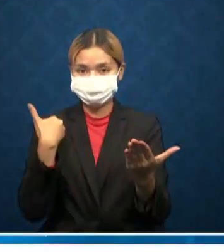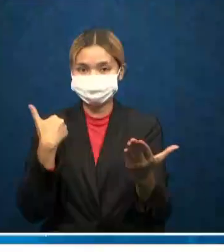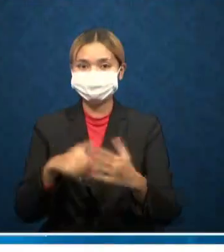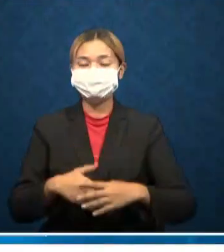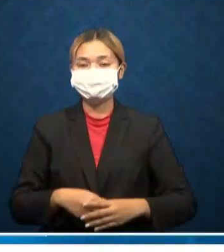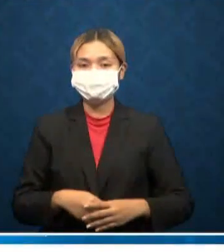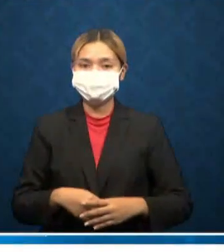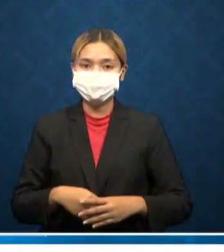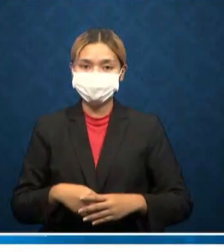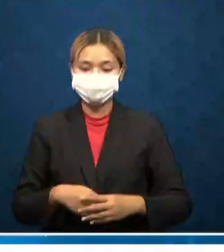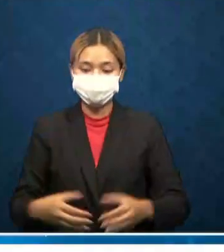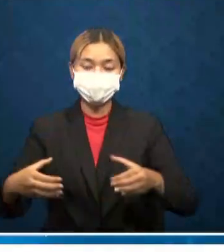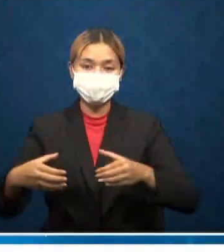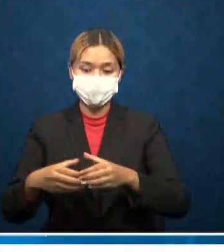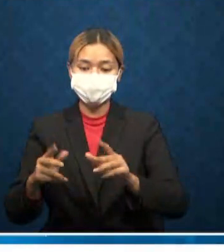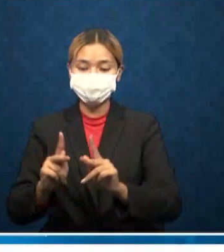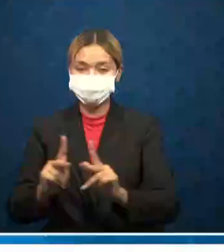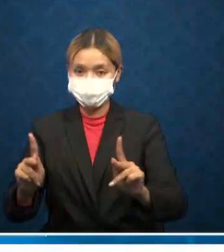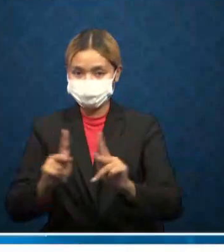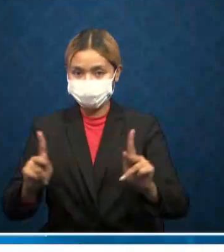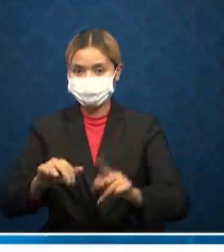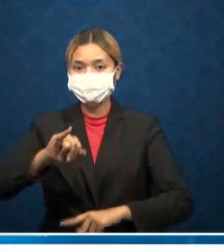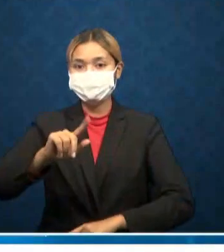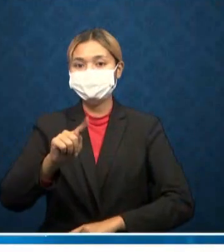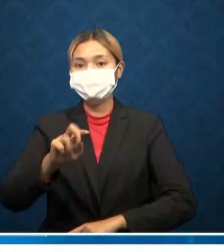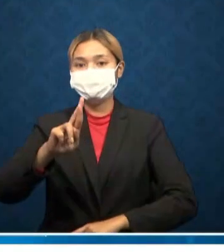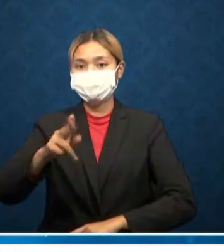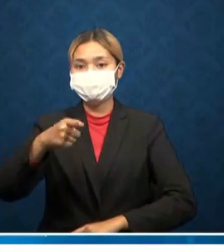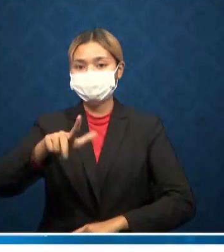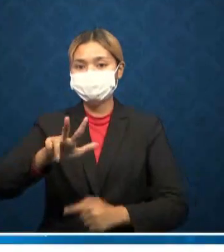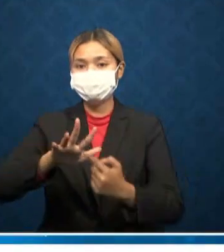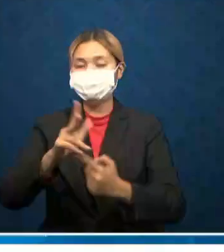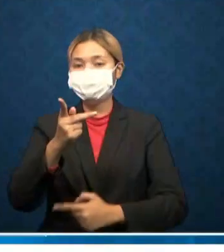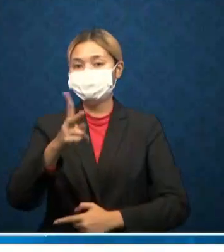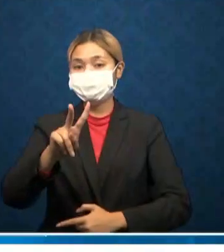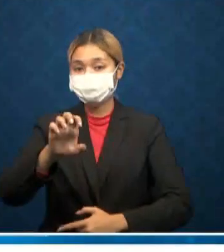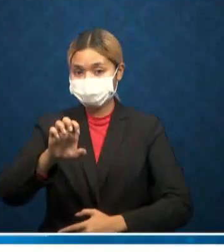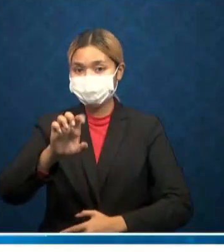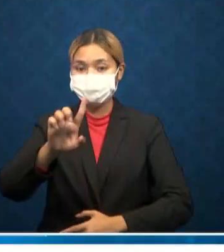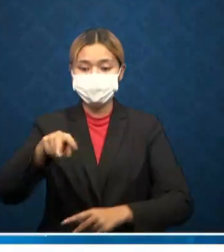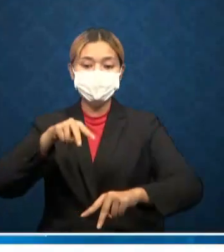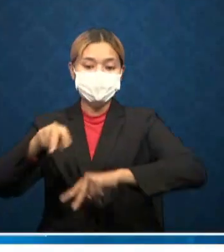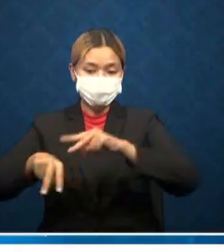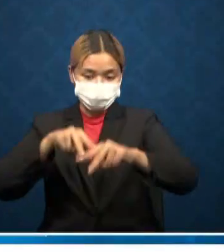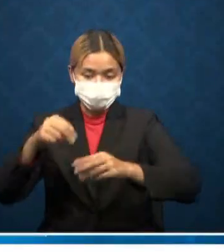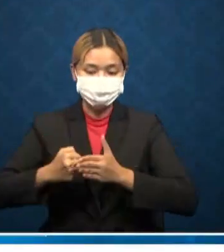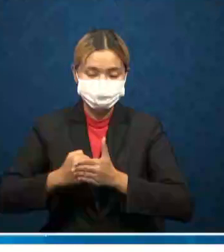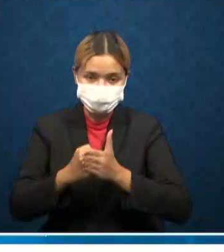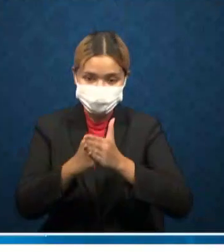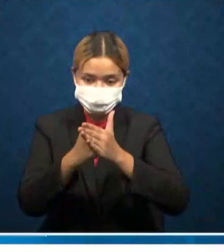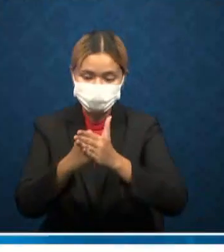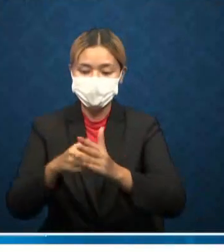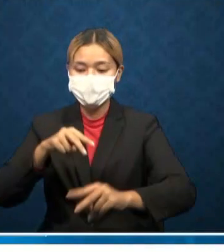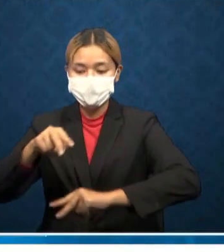นะคะมีคณะกรรมการไตรภาคีศิลปะวัฒนธรรมในระดับที่จะต้องขับเคลื่อนงานในพื้น